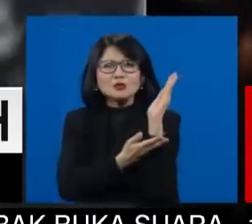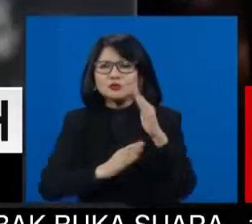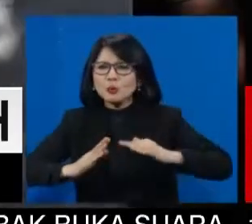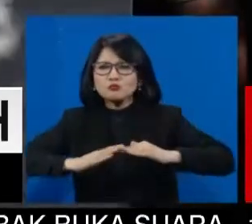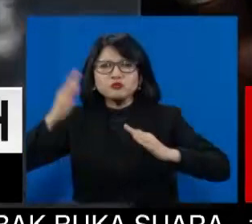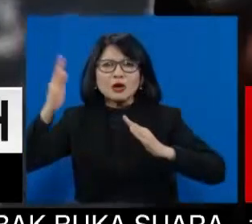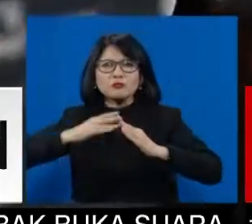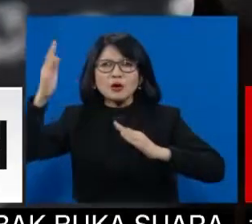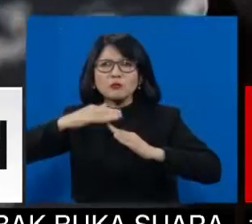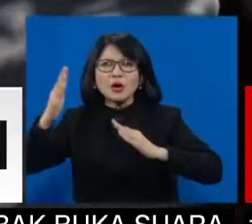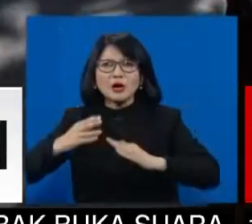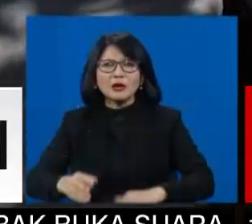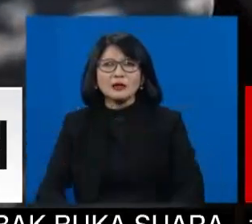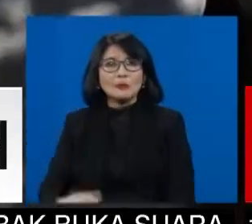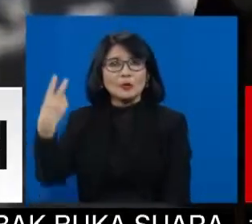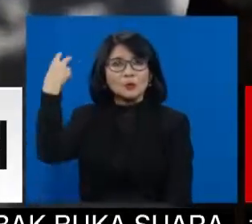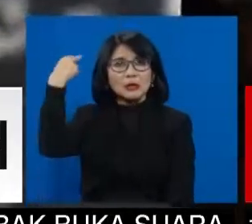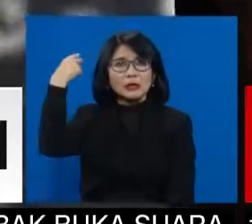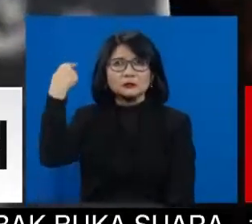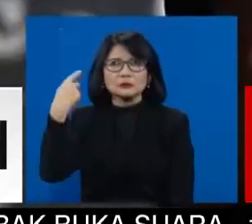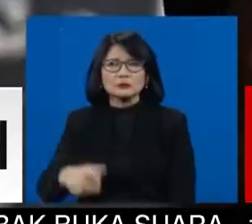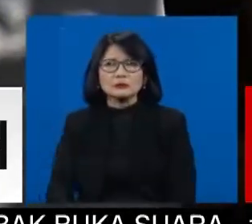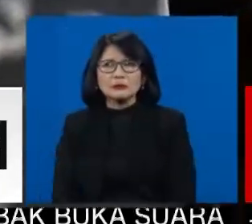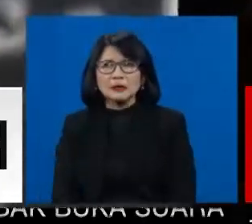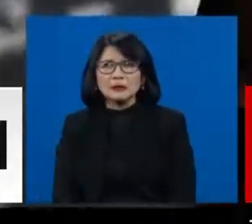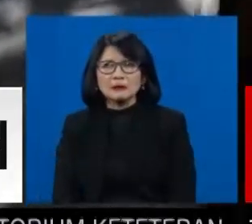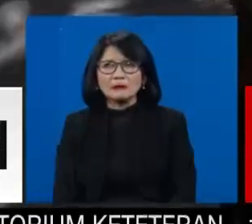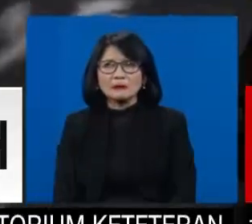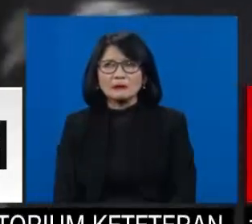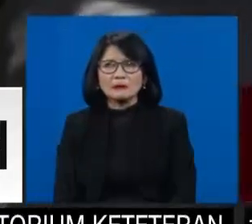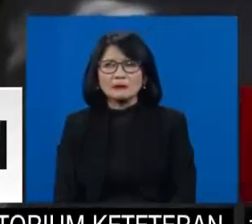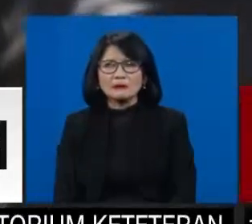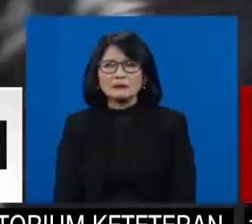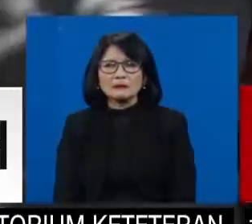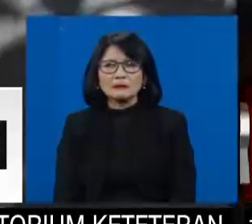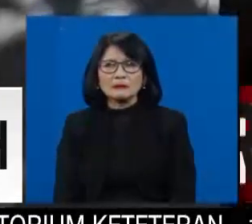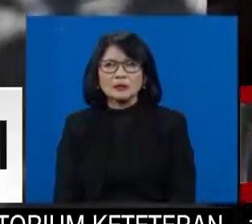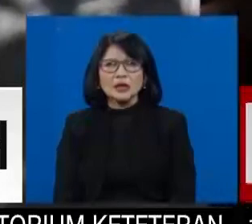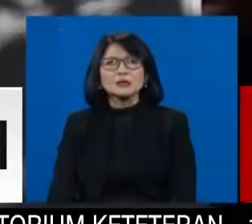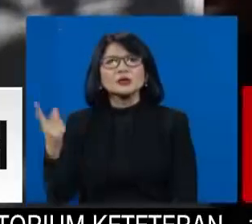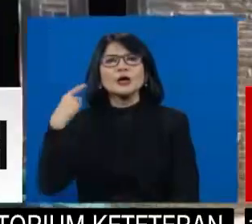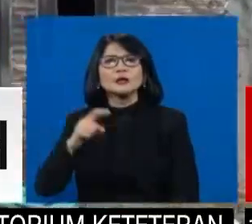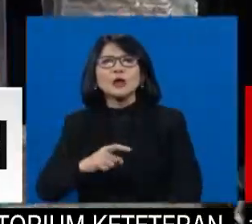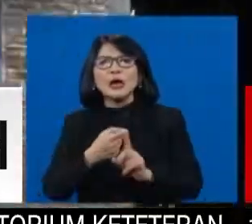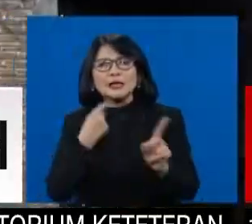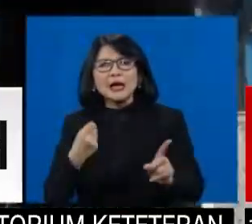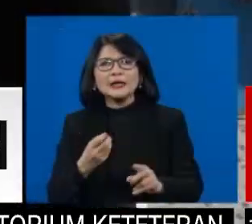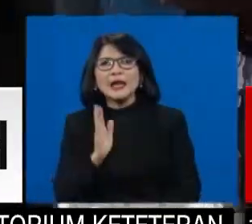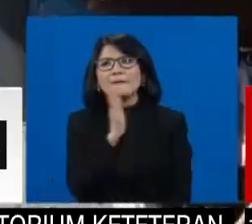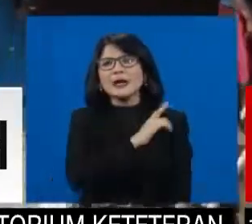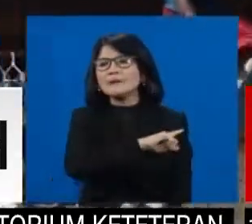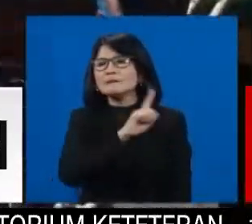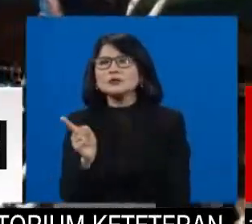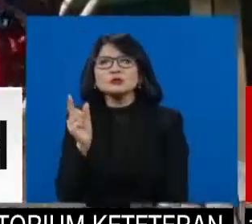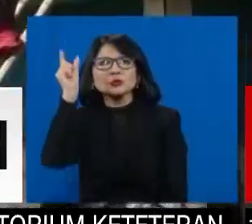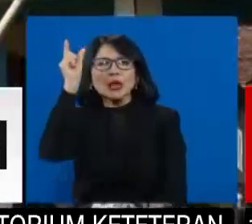juga terbang, dari sana udah kelihatan juga terbang dari sana. Berjalannya ke barat menuju ke utara sana. Hingga Sabtu